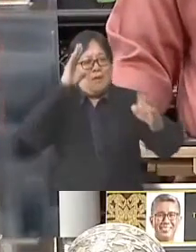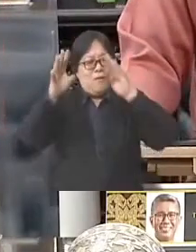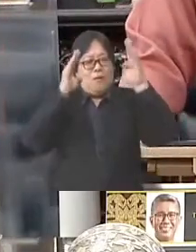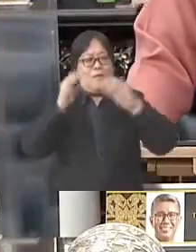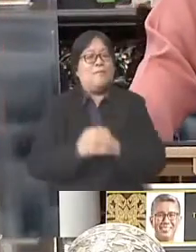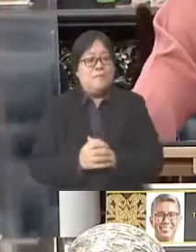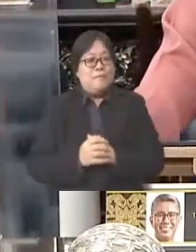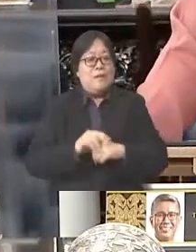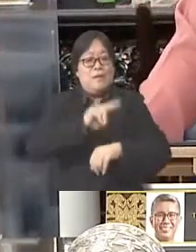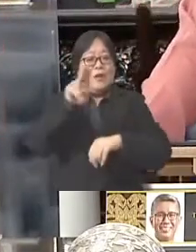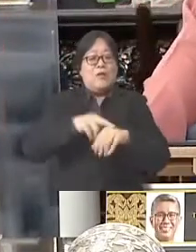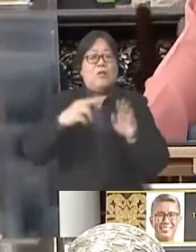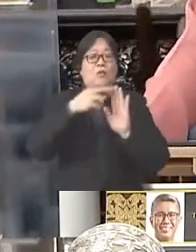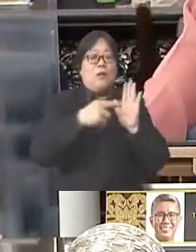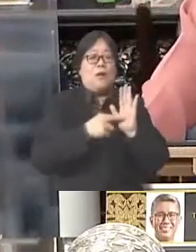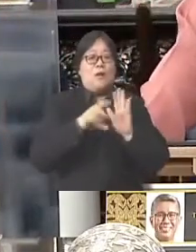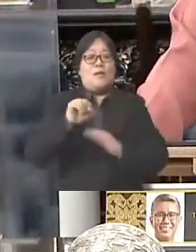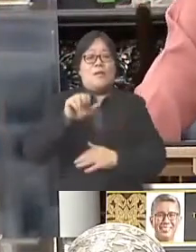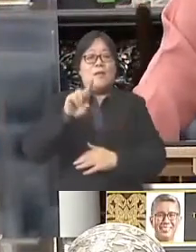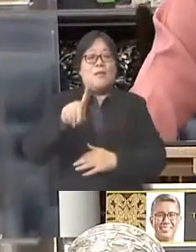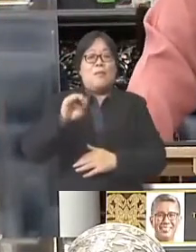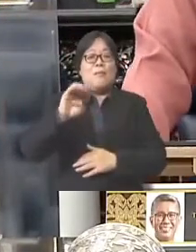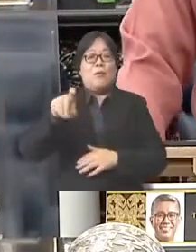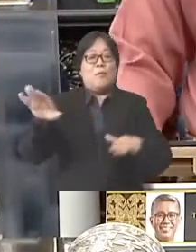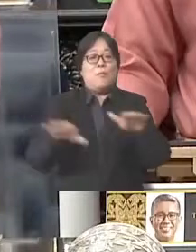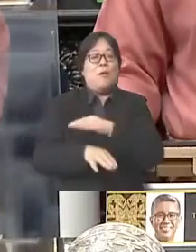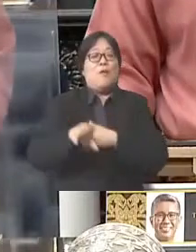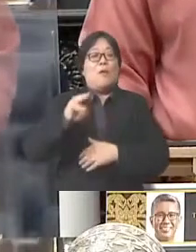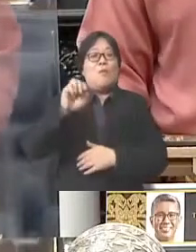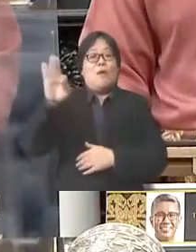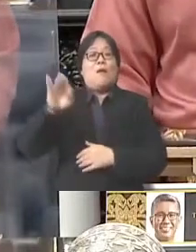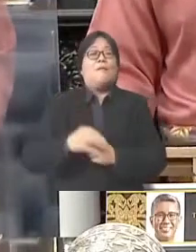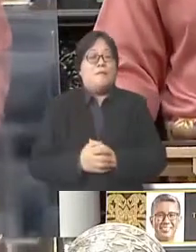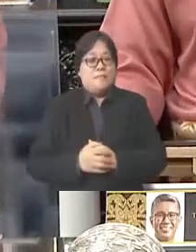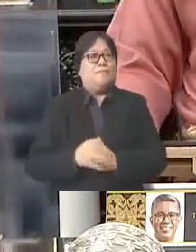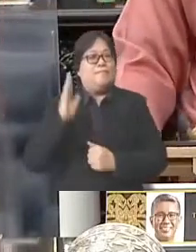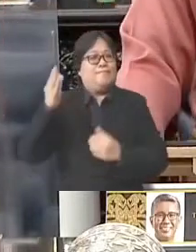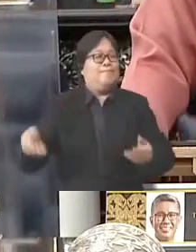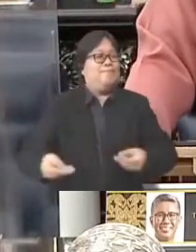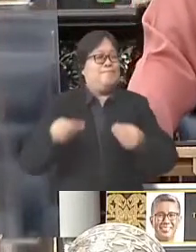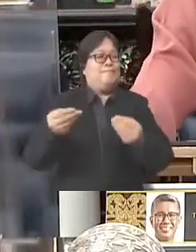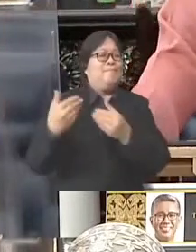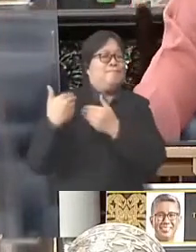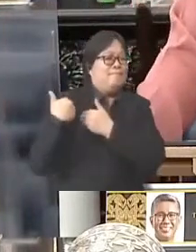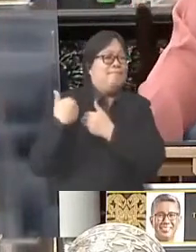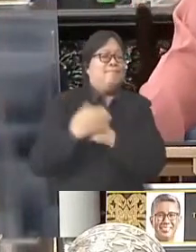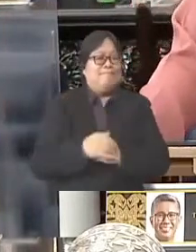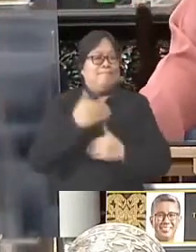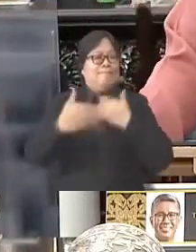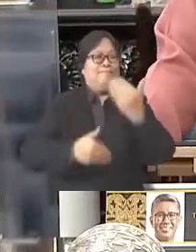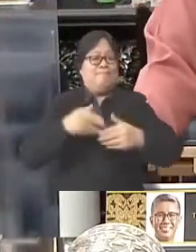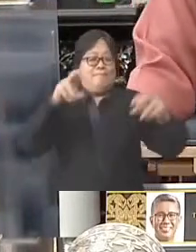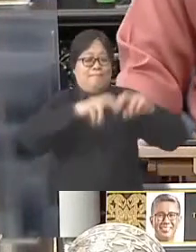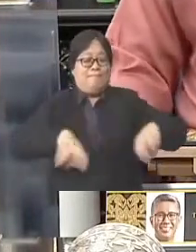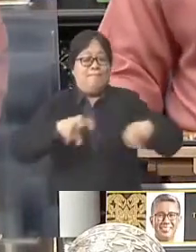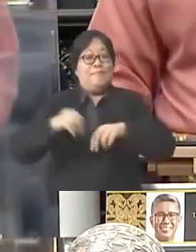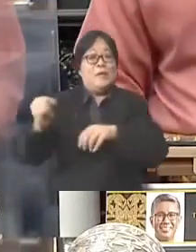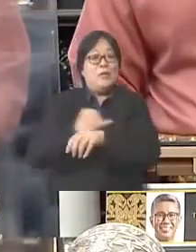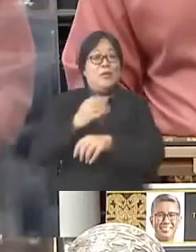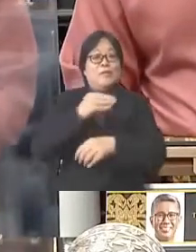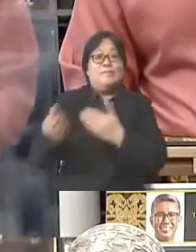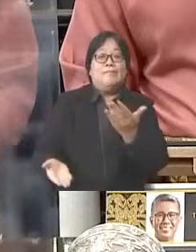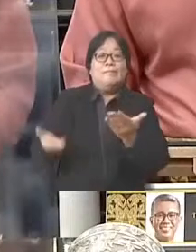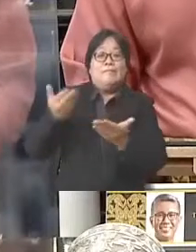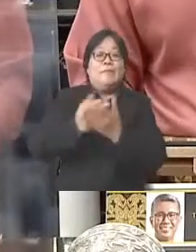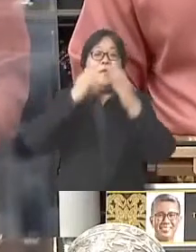inovasi nasional regression box dibawah emosi itu futurize akan digiatkan lagi untuk menjalankan Kajang industri